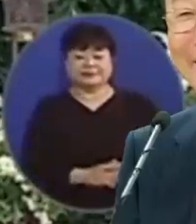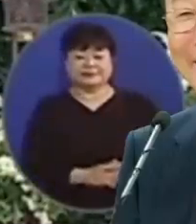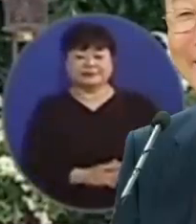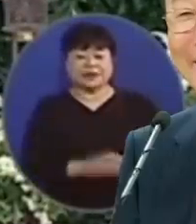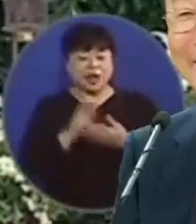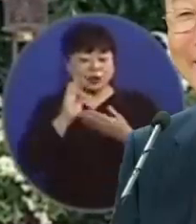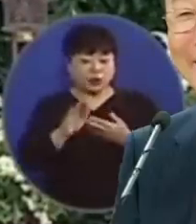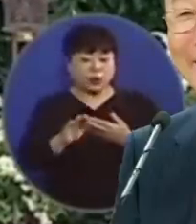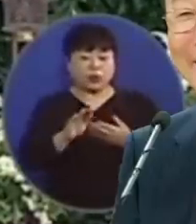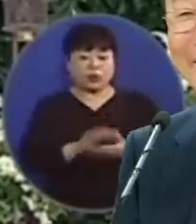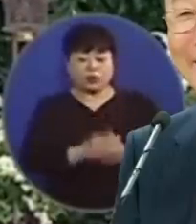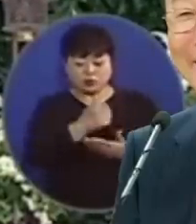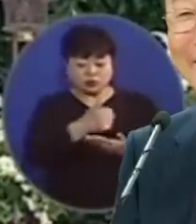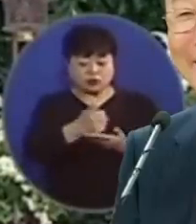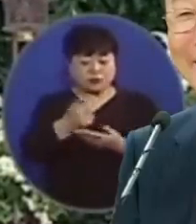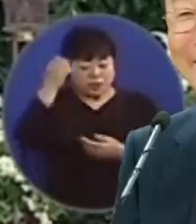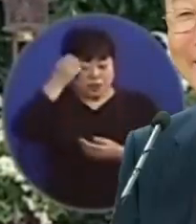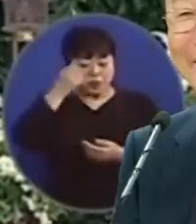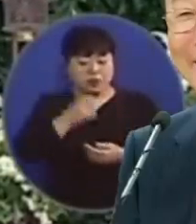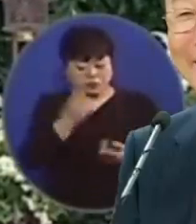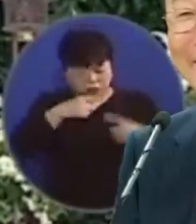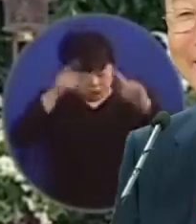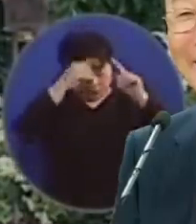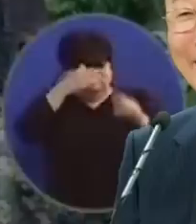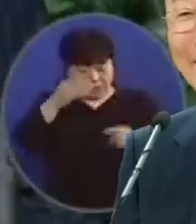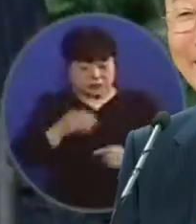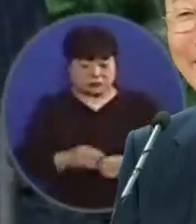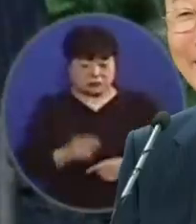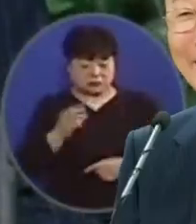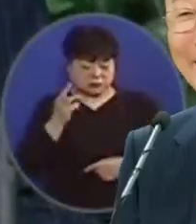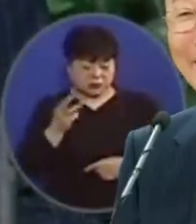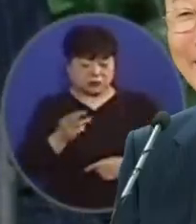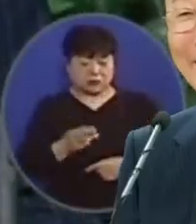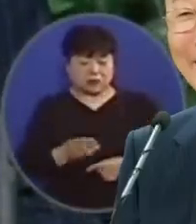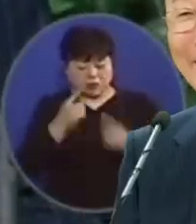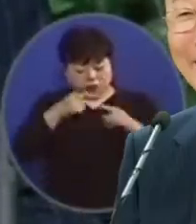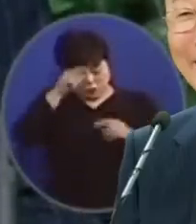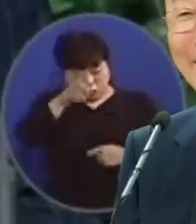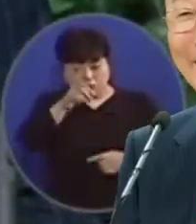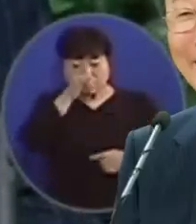그리고 주님의 영혼이 음부에 내려가서 사흘 동안 음부에 있었습니다.